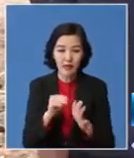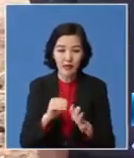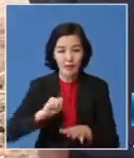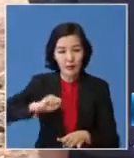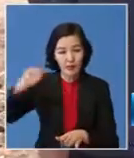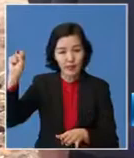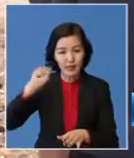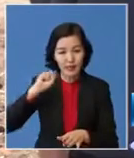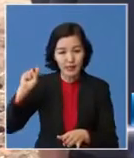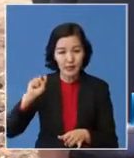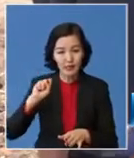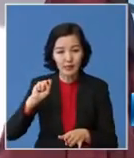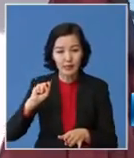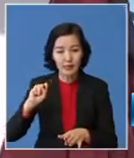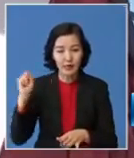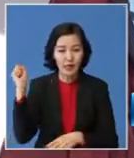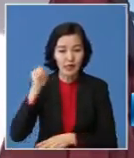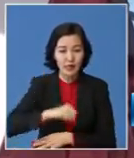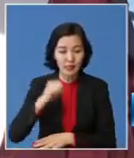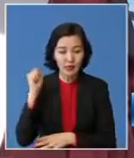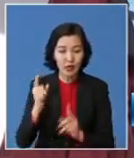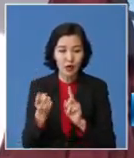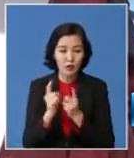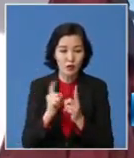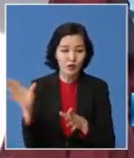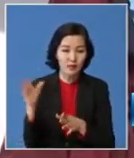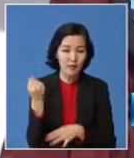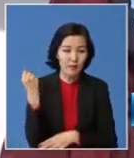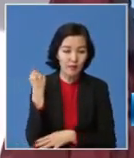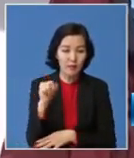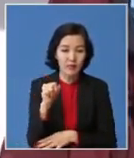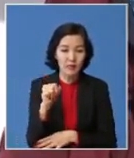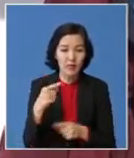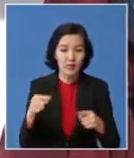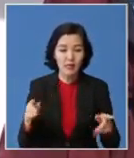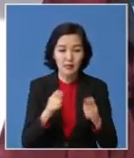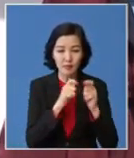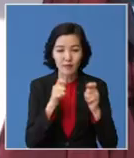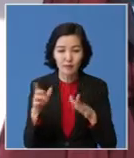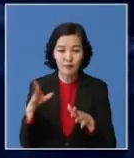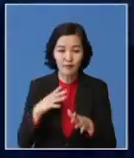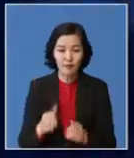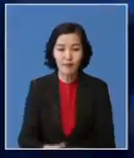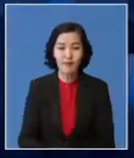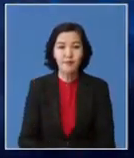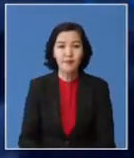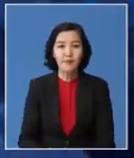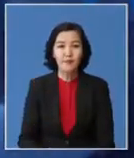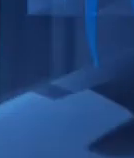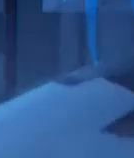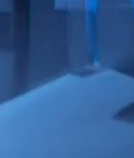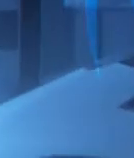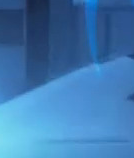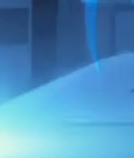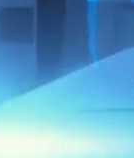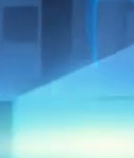Поднятие гири, перетягивание каната и казахша-курес. Все победители отмечены различными призами от спонсоров. Дамир Анитов, Думан